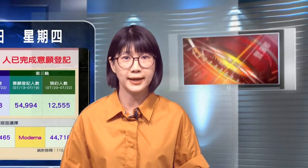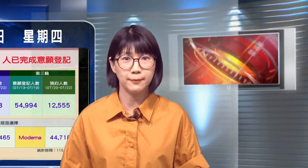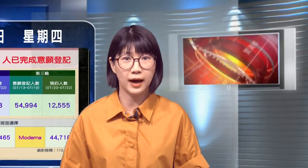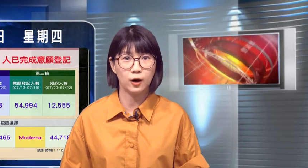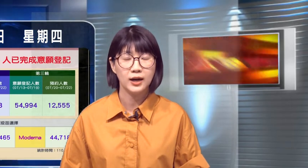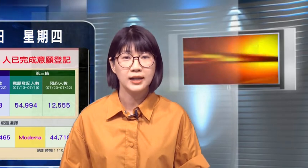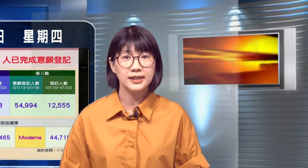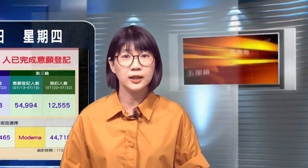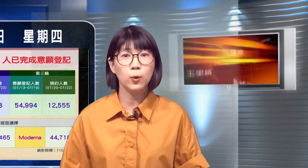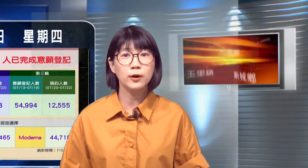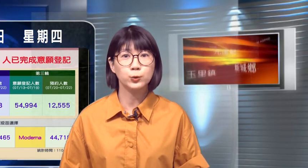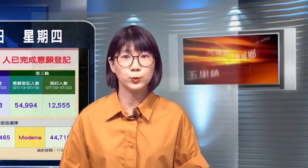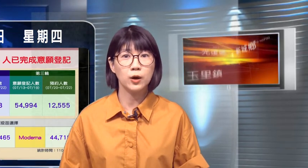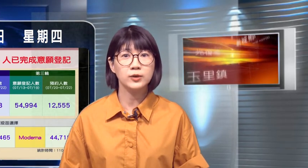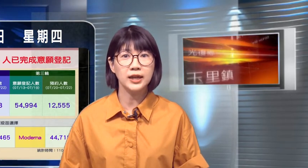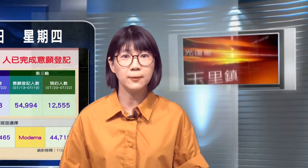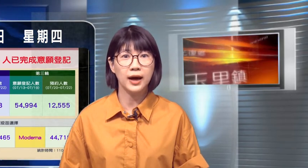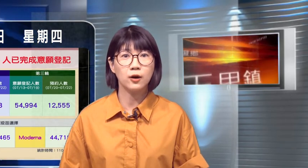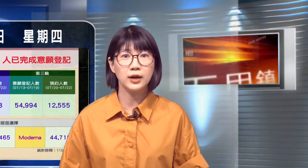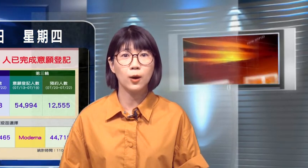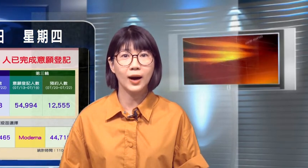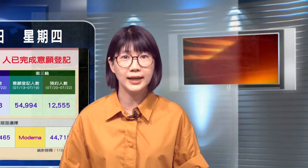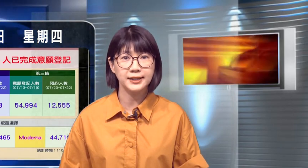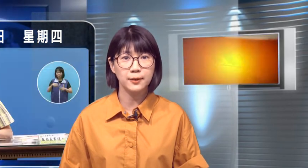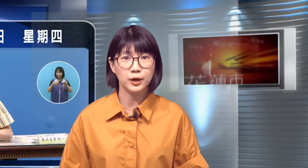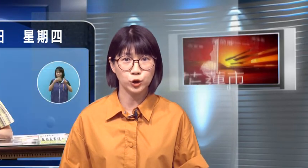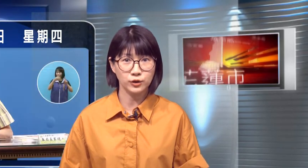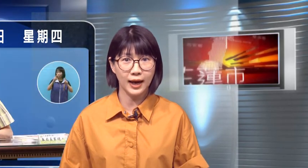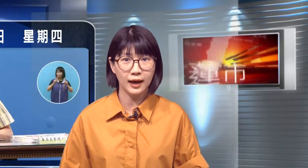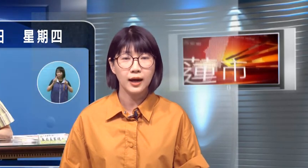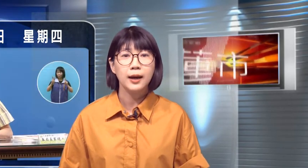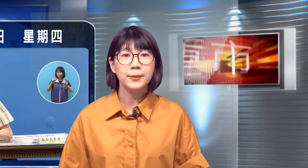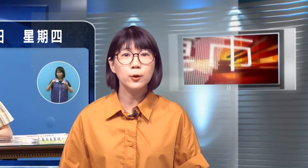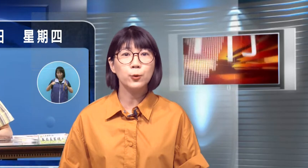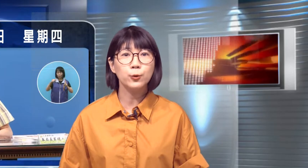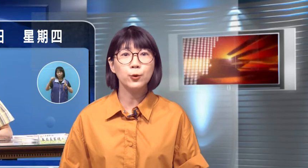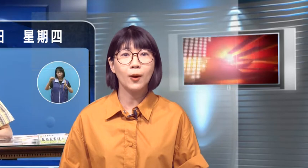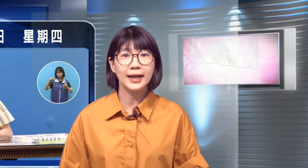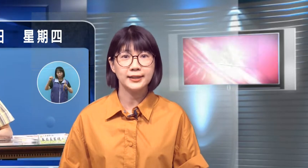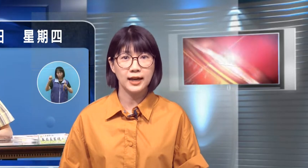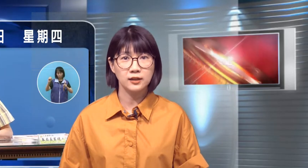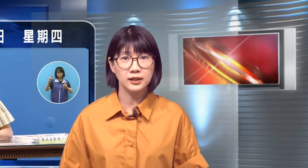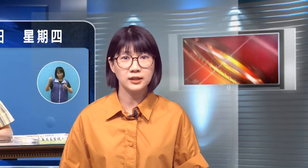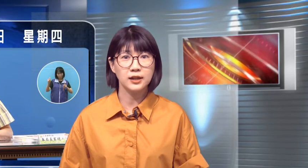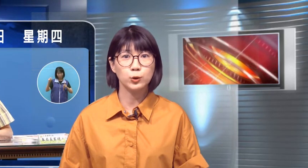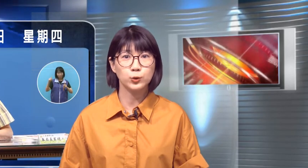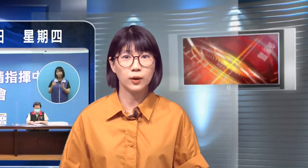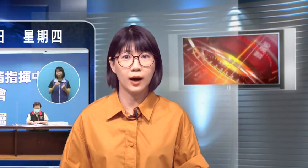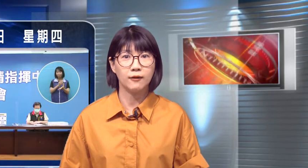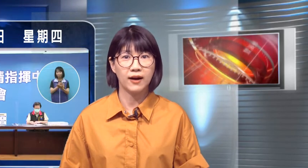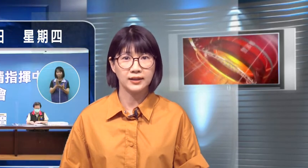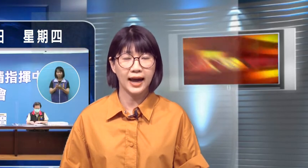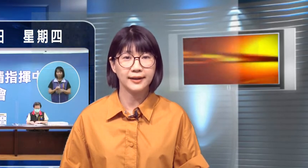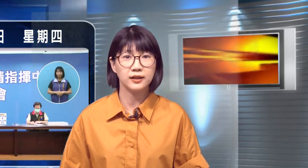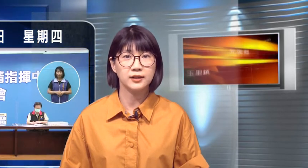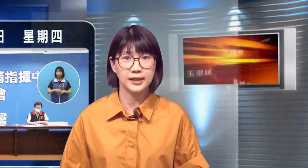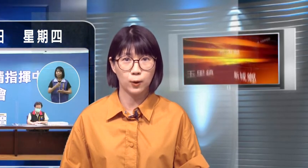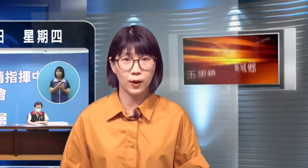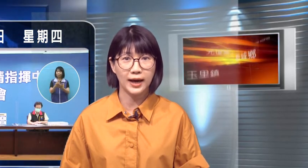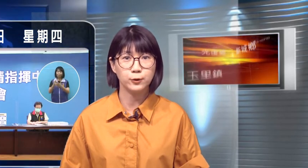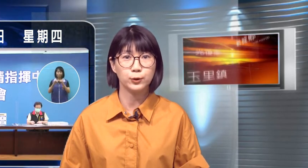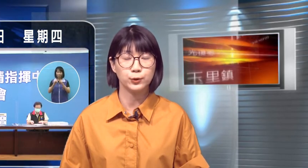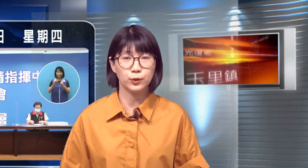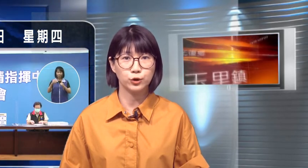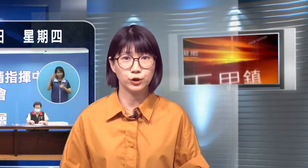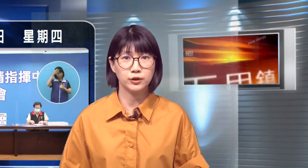购买疫苗，才能会有足够的疫苗让花莲县民施打，并呼吁花莲乡亲要做好防台的相